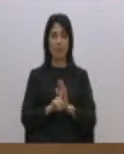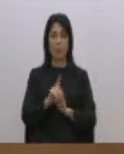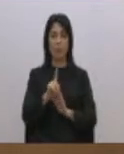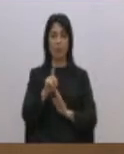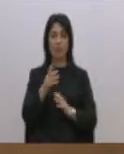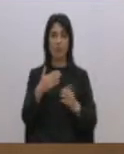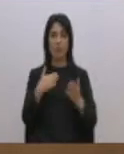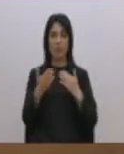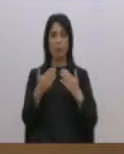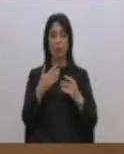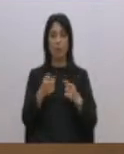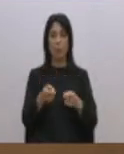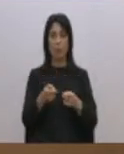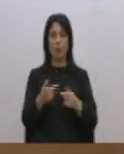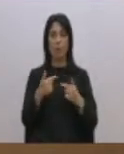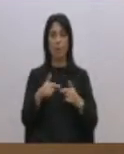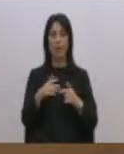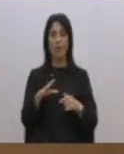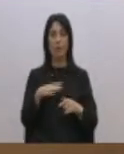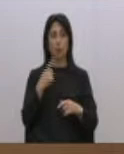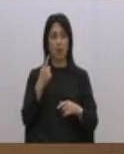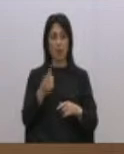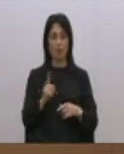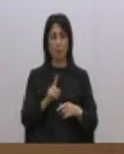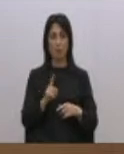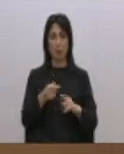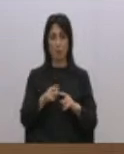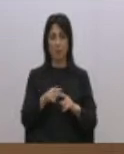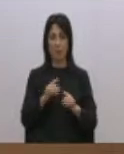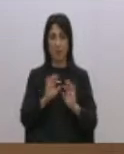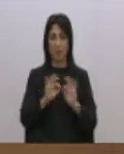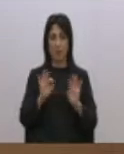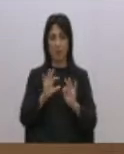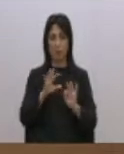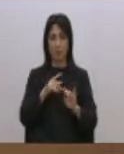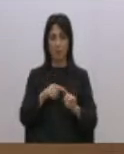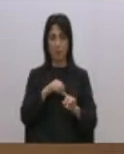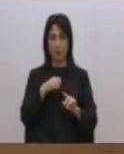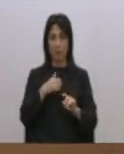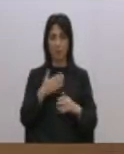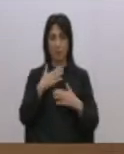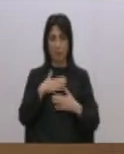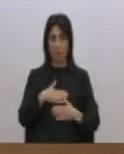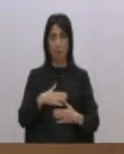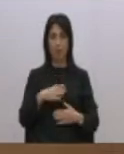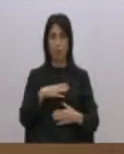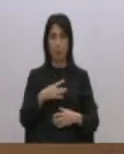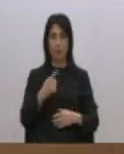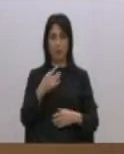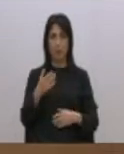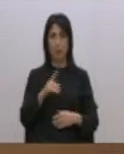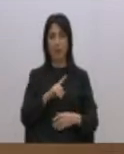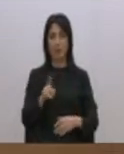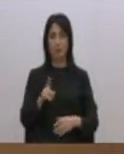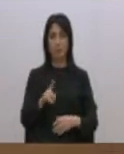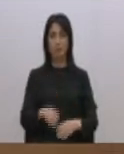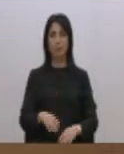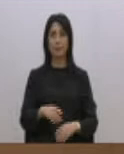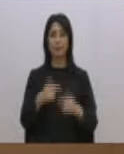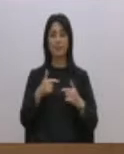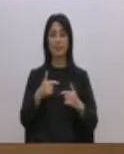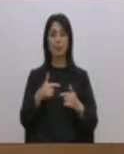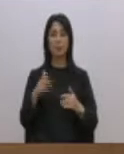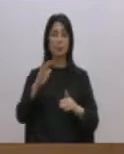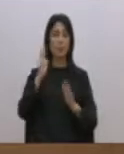este, am o ghide bune, beho, practic, vrat, iho, ertiro, da, am zgan marte, vrat, iho, da, ce mi este, am o file bici, iho, ertiro, scurma grab. Practicul